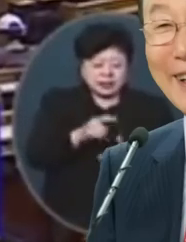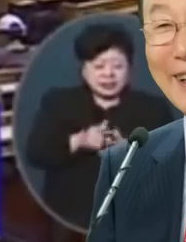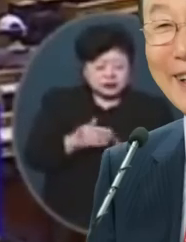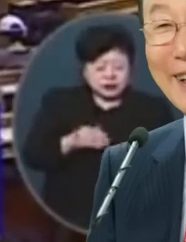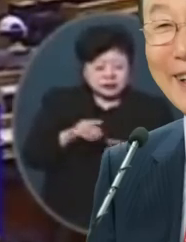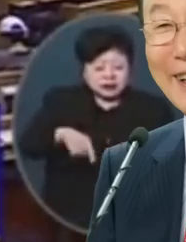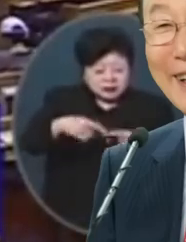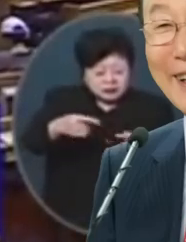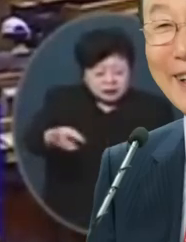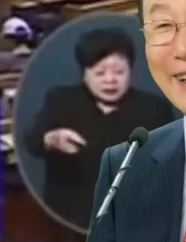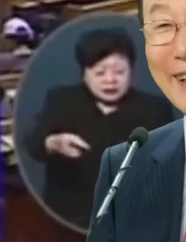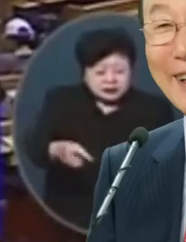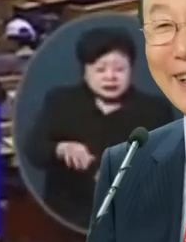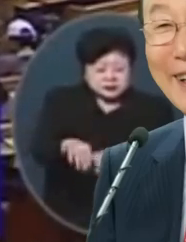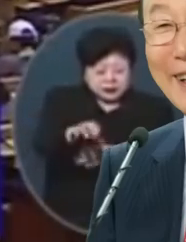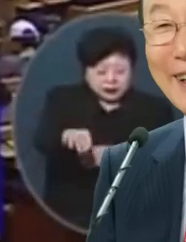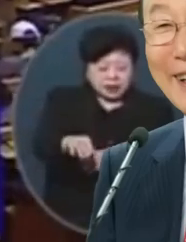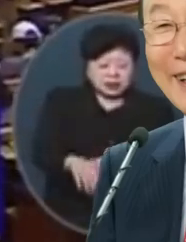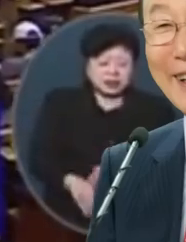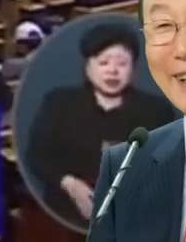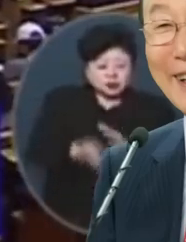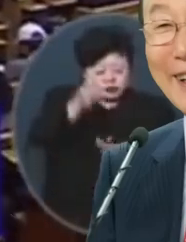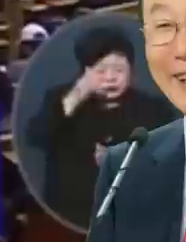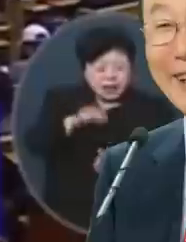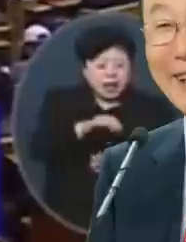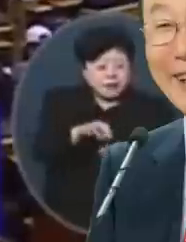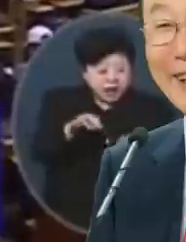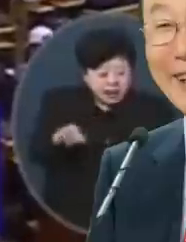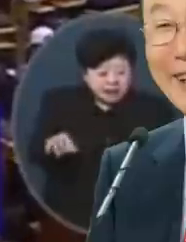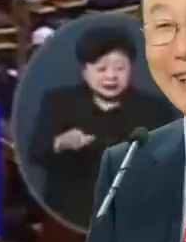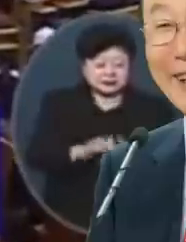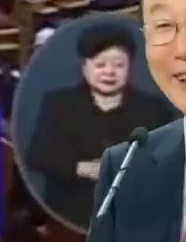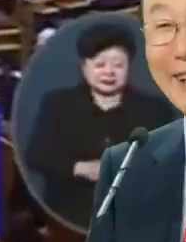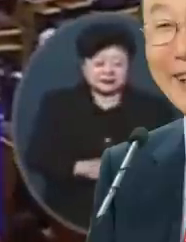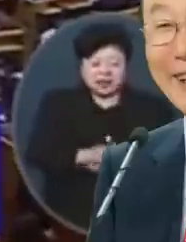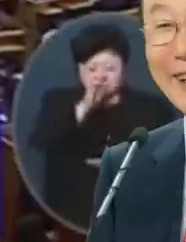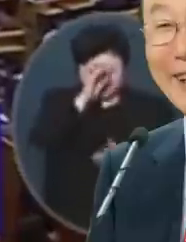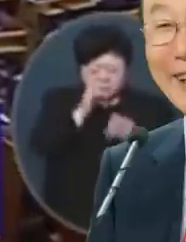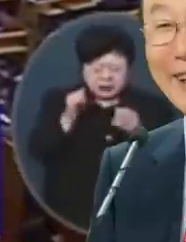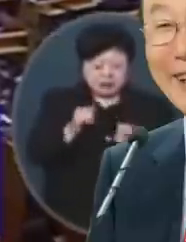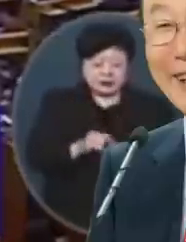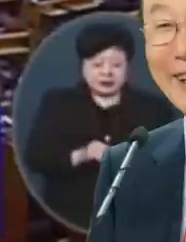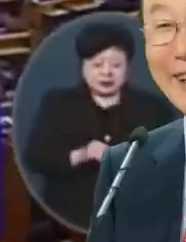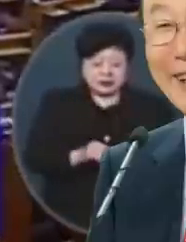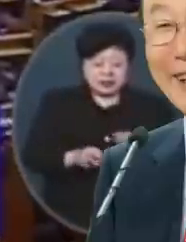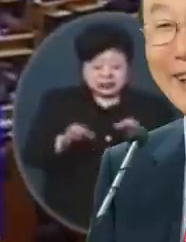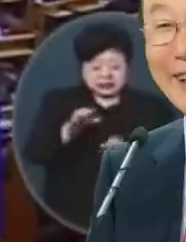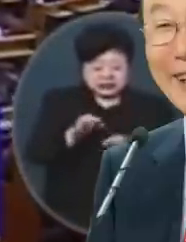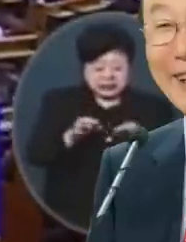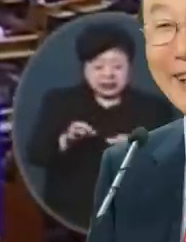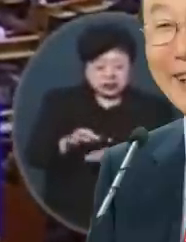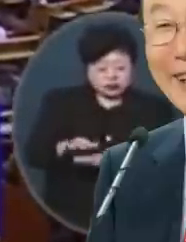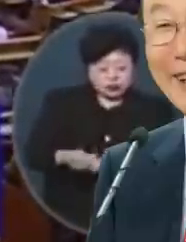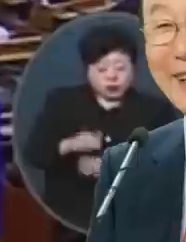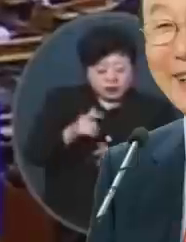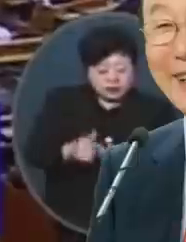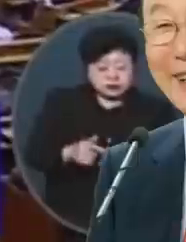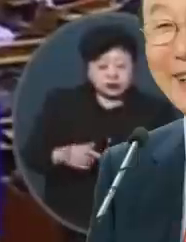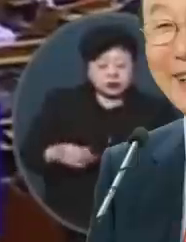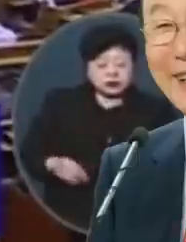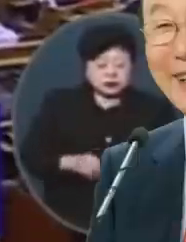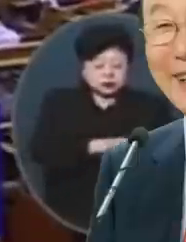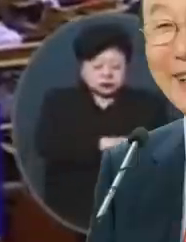예수께서 들어가시는 지방이나 도시나 마을에서 병자들의 시장에 두고 예수께